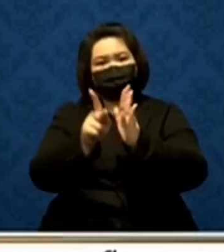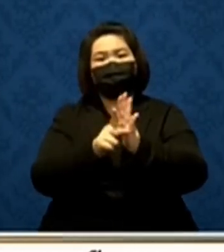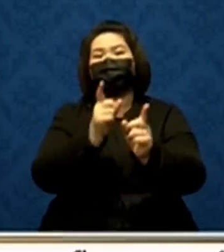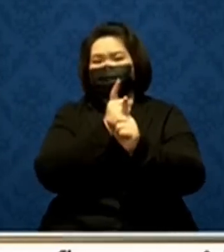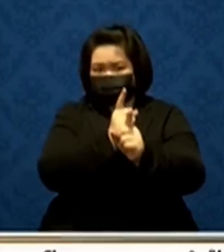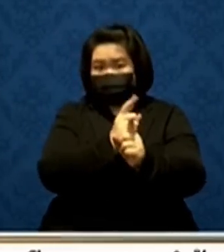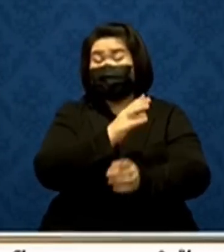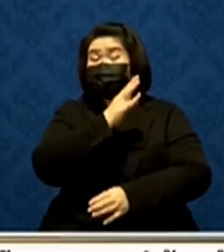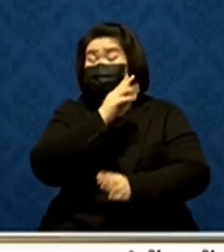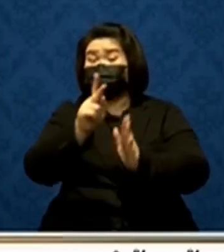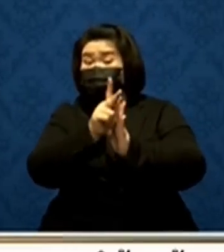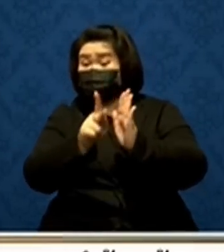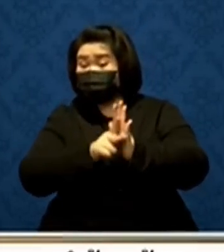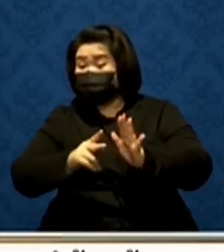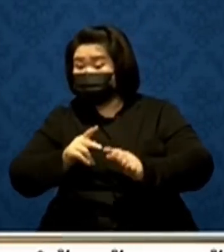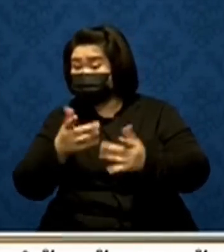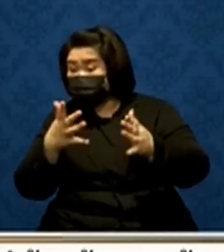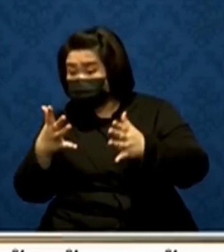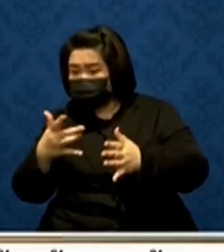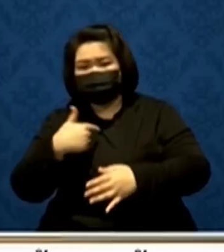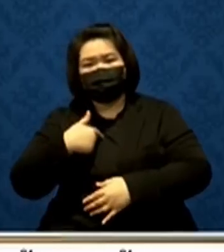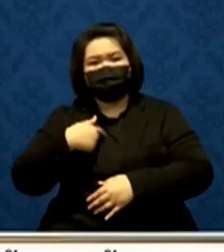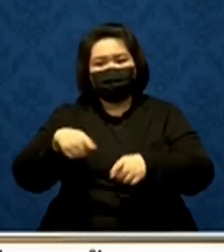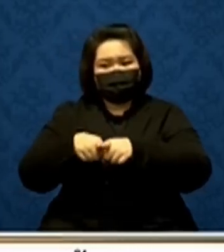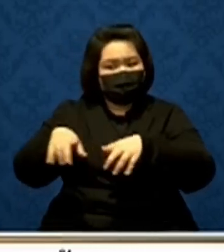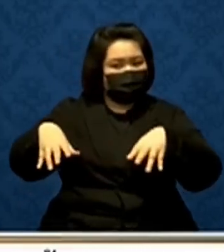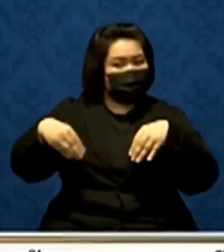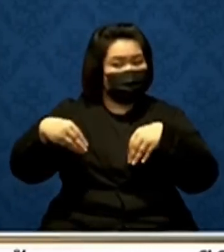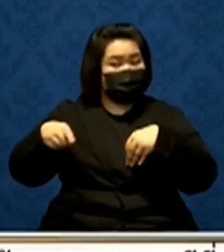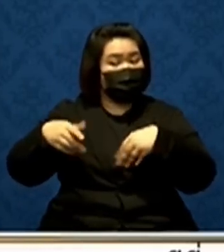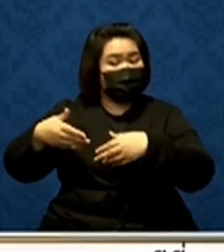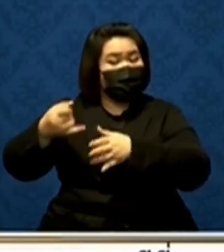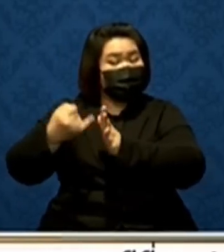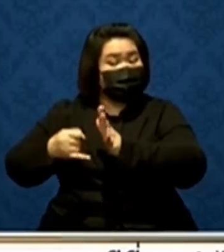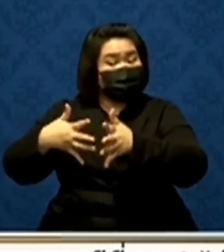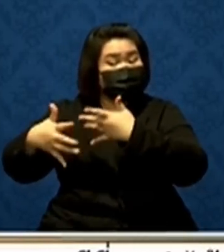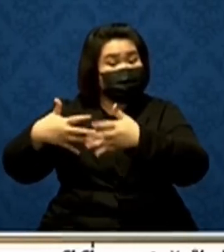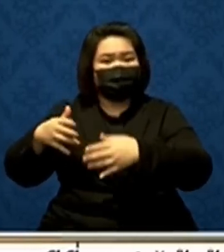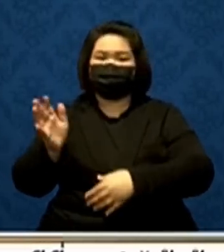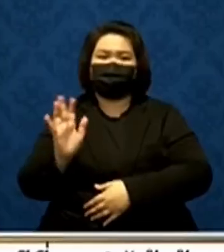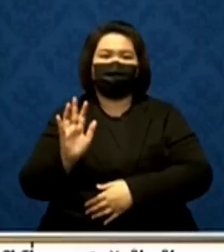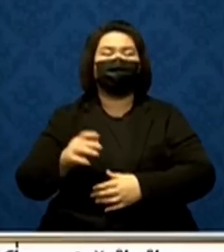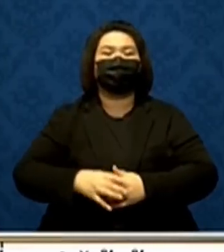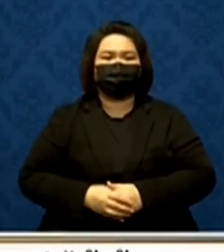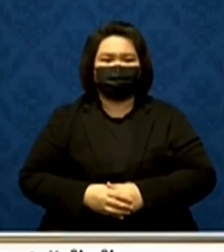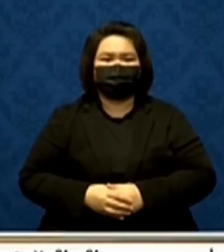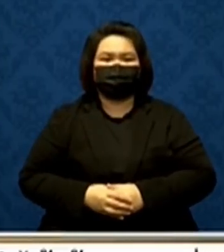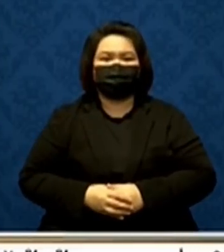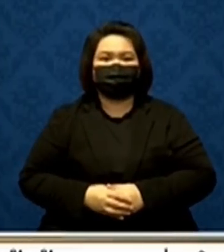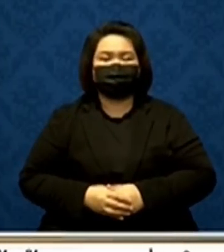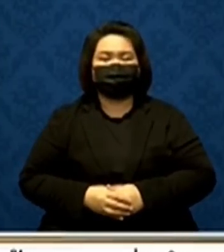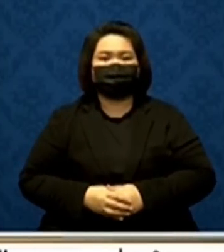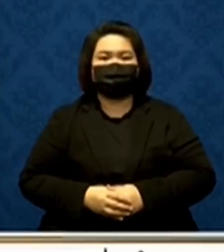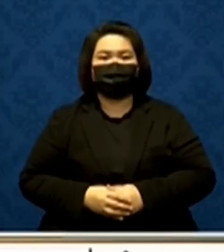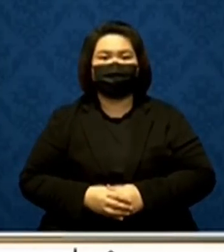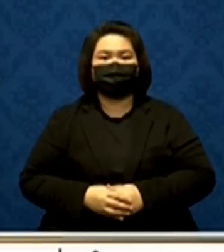สมคบเหมือนเสมอ 1สมยอมทำให้คนผิดลอยนวลในขั้นตอนสุดท้ายในที่